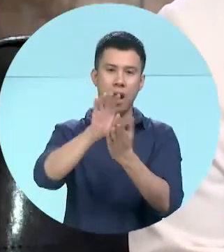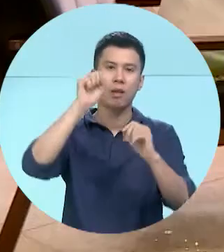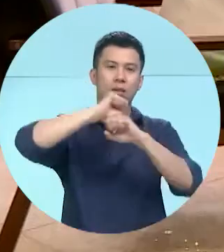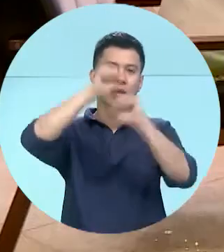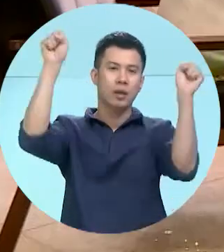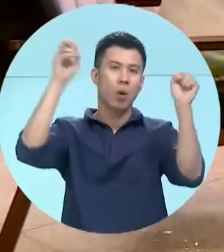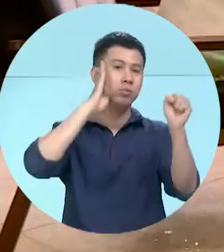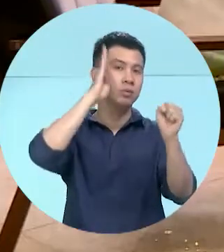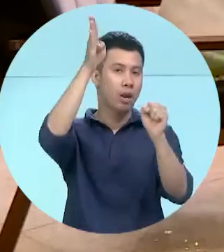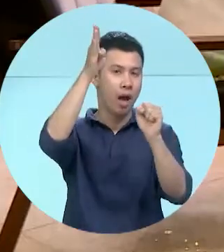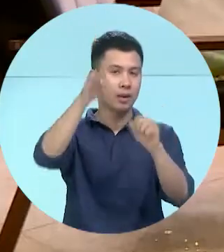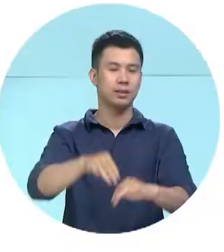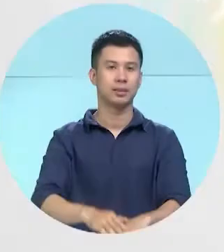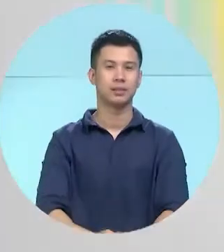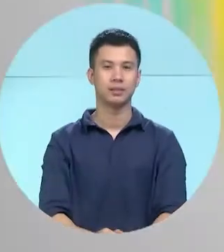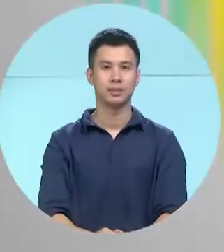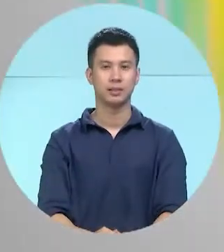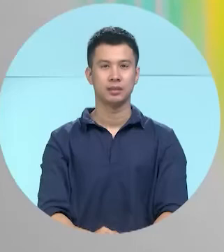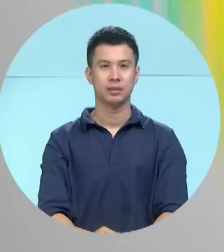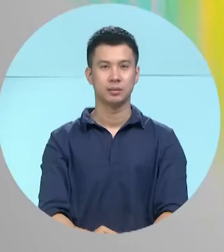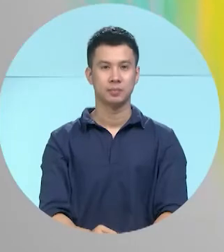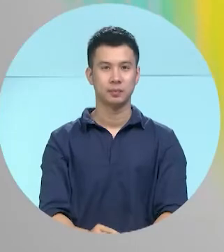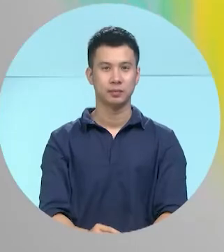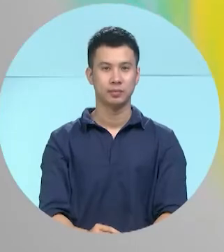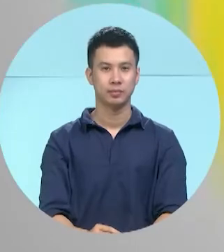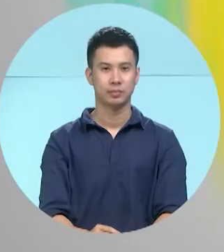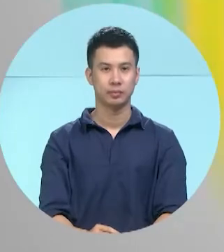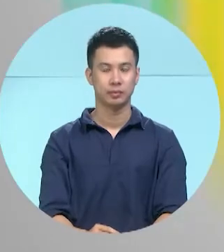you so much for spending time with us.